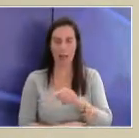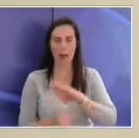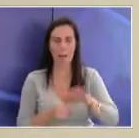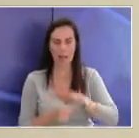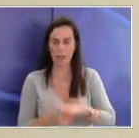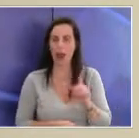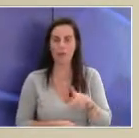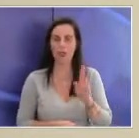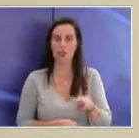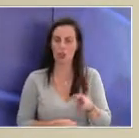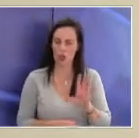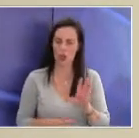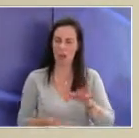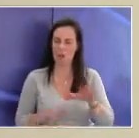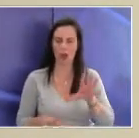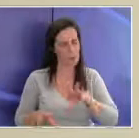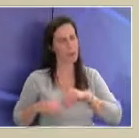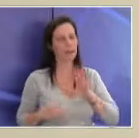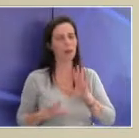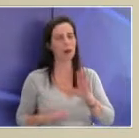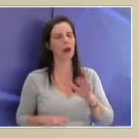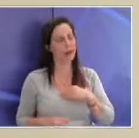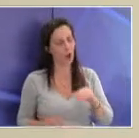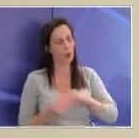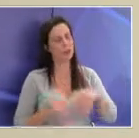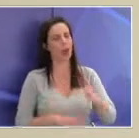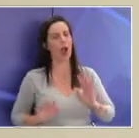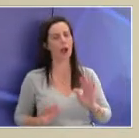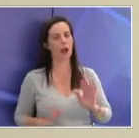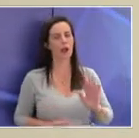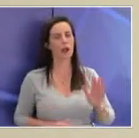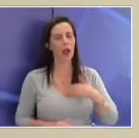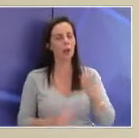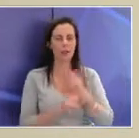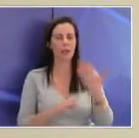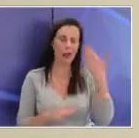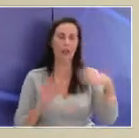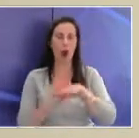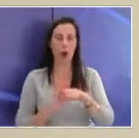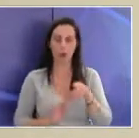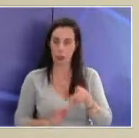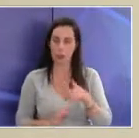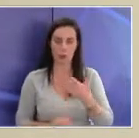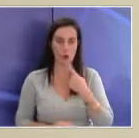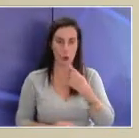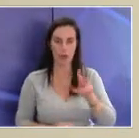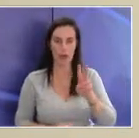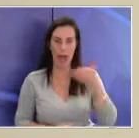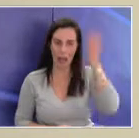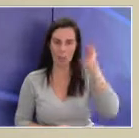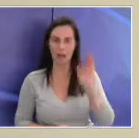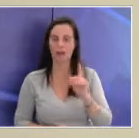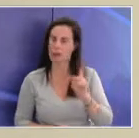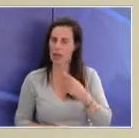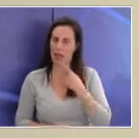שלכם, אבל יש קריצה מהממשלה, מהאוצר, אנחנו נסתדר אחר כך, בואו תנו לנו להעביר רק את הדבר הזה. זה לשם מכוון יאיר לפיד. אבל תראי,